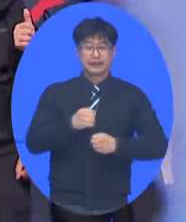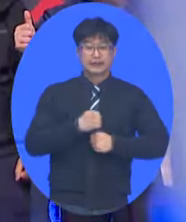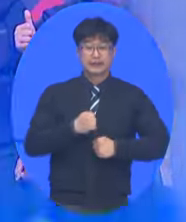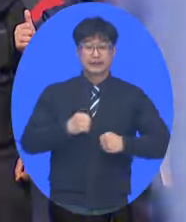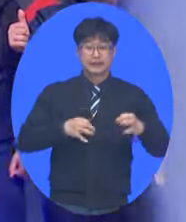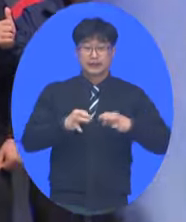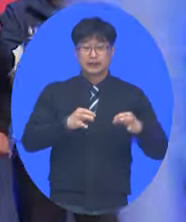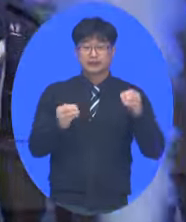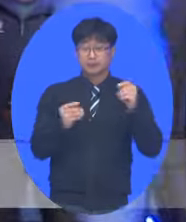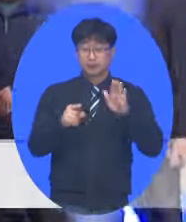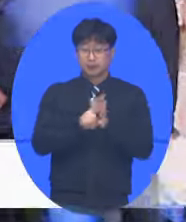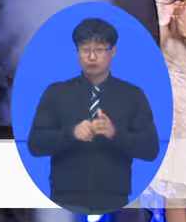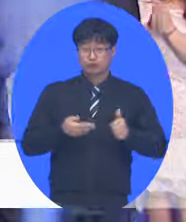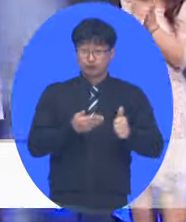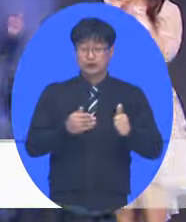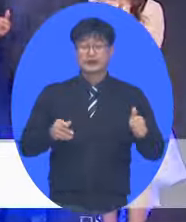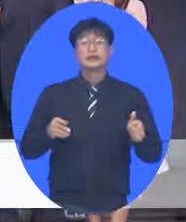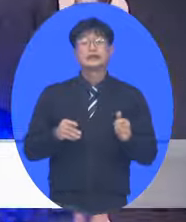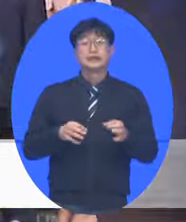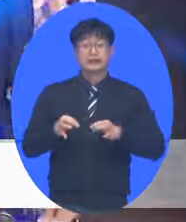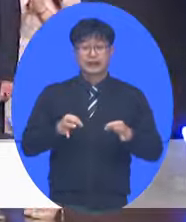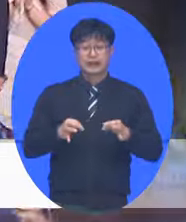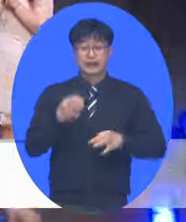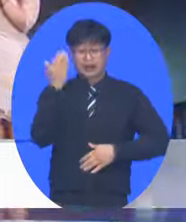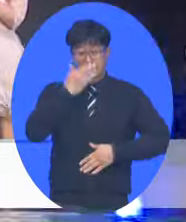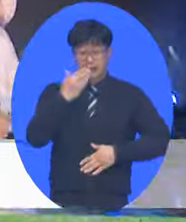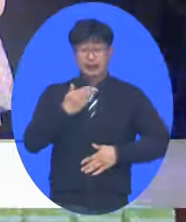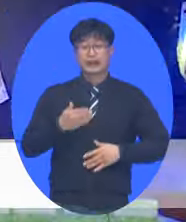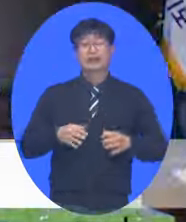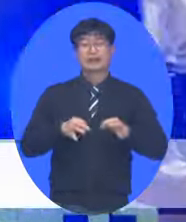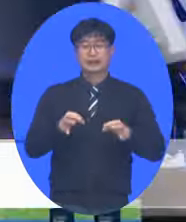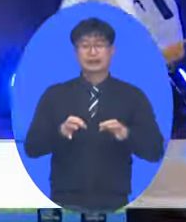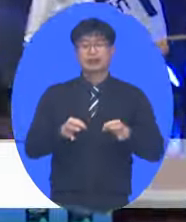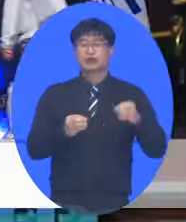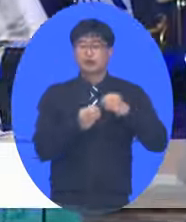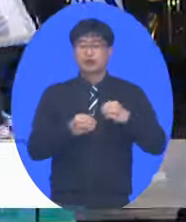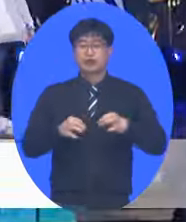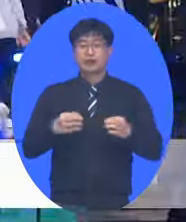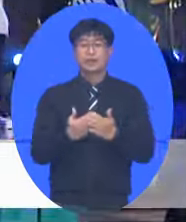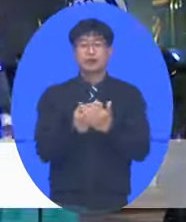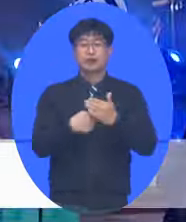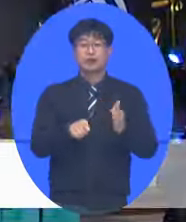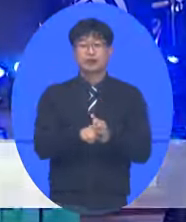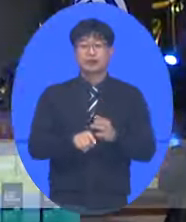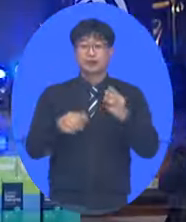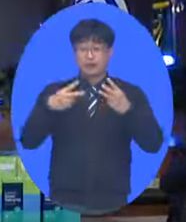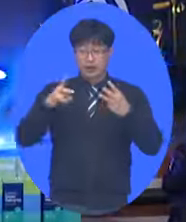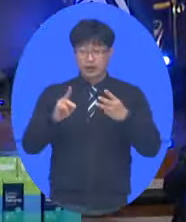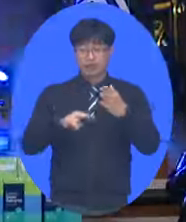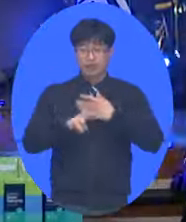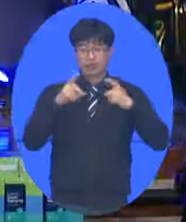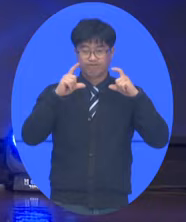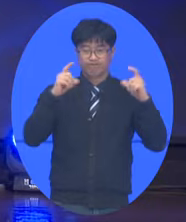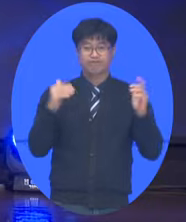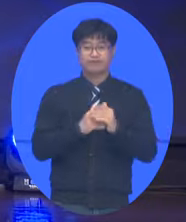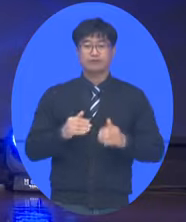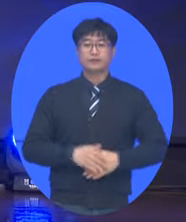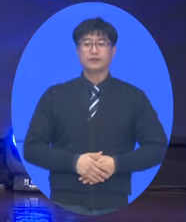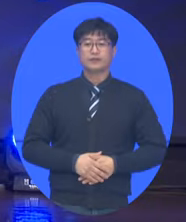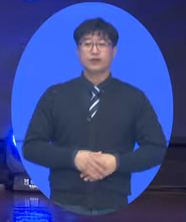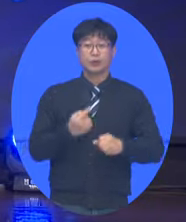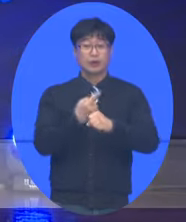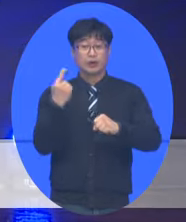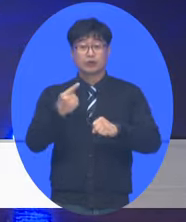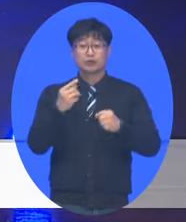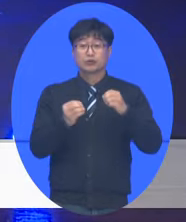시장, 믿음을 주는 시장, 친절하고 청결한 시장 등 전통시장 활성화를 위한 3대 비전도 선포했습니다.